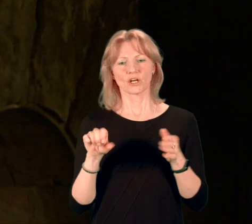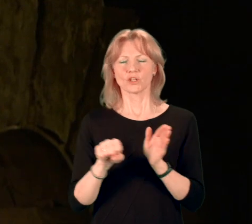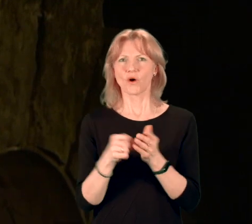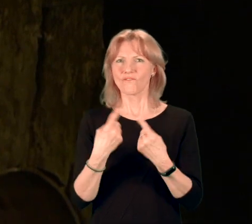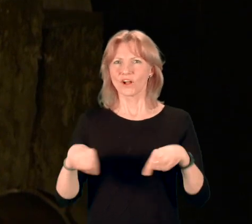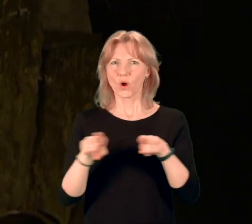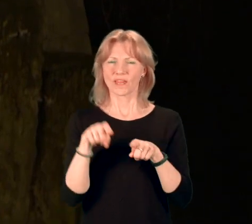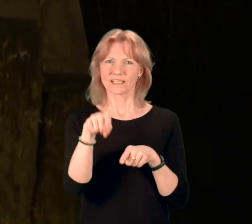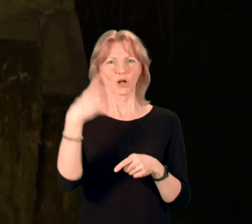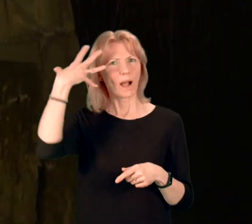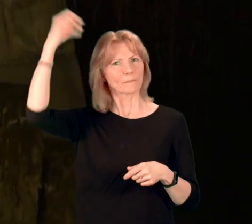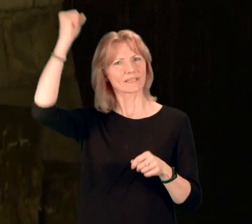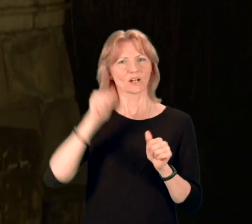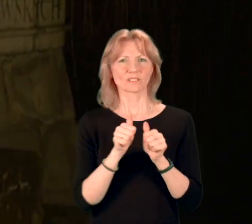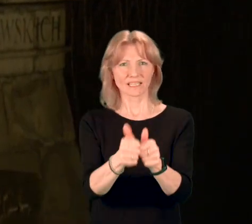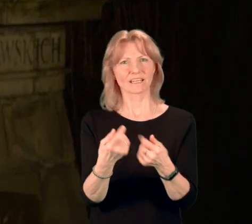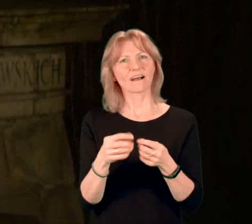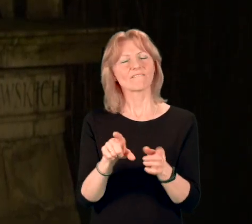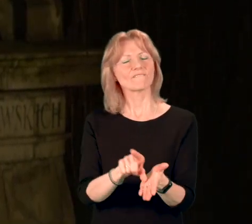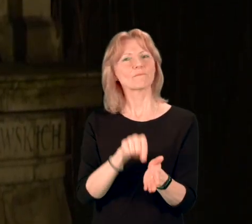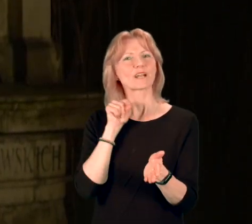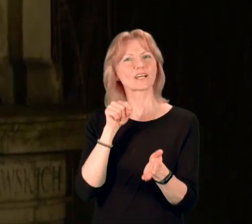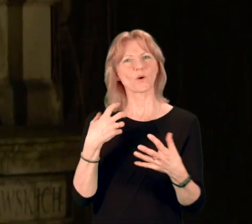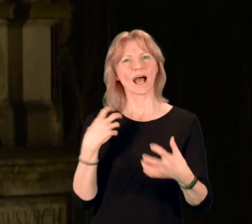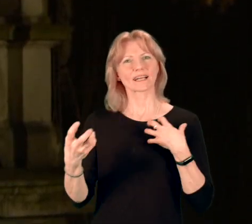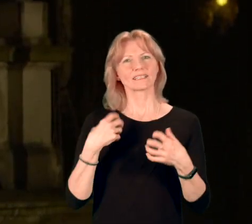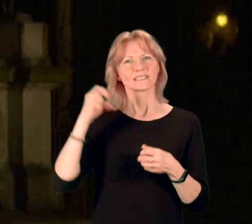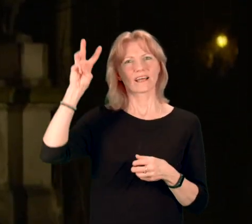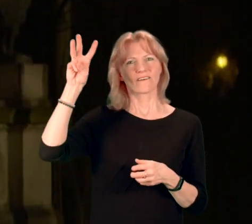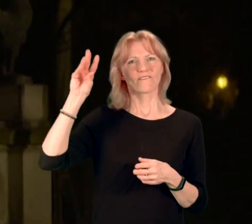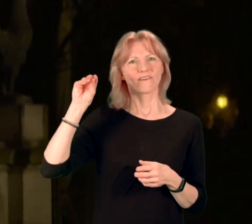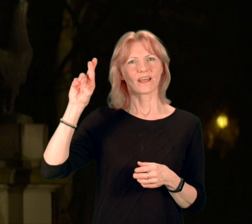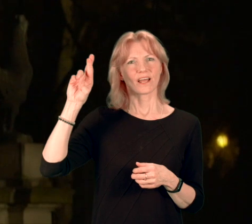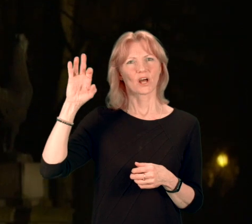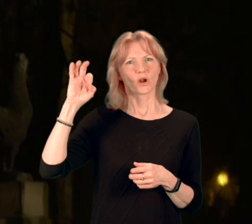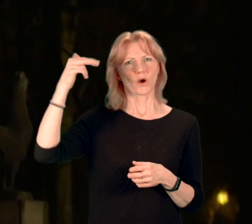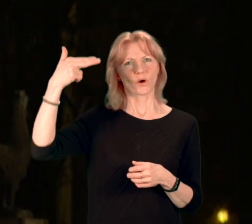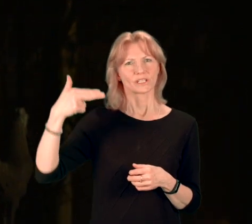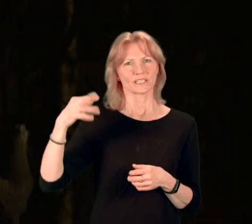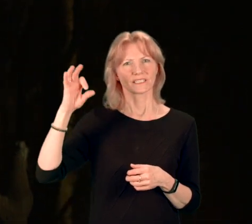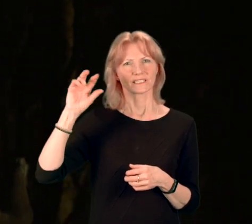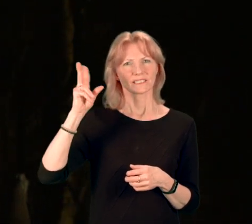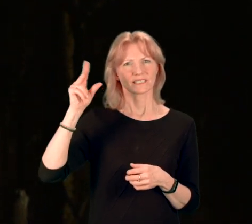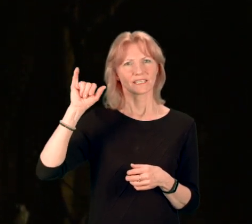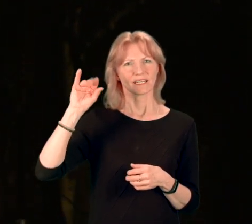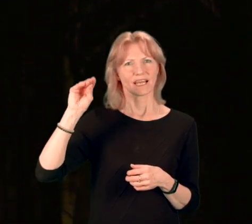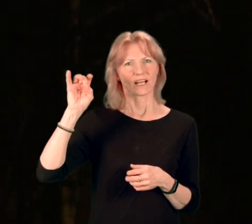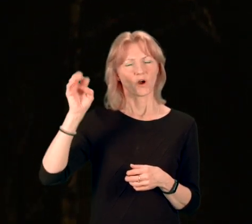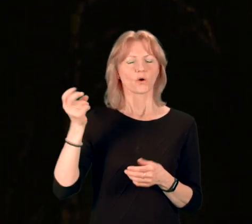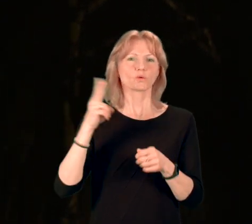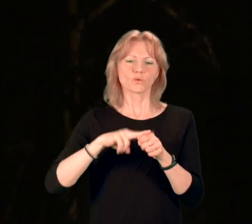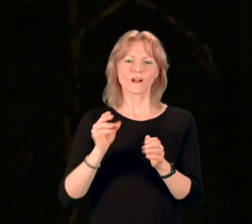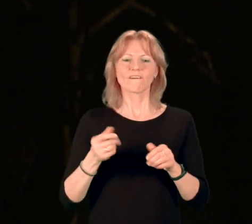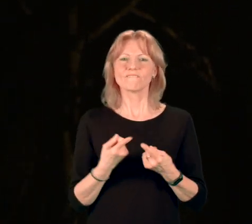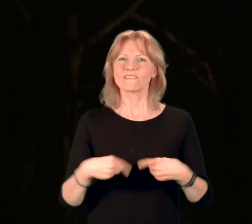Do realizacji tego ambitnego zadania wybrano artystę rzeźbiarza Piusa Welońskiego, który zaprojektował i odlał z